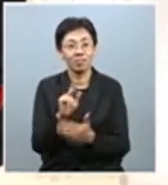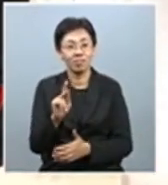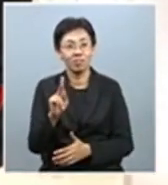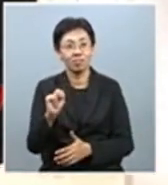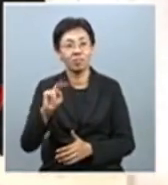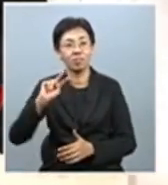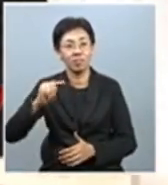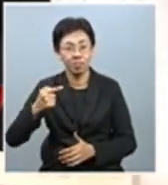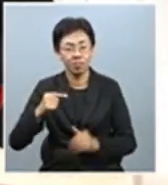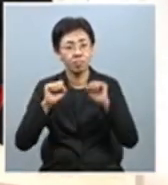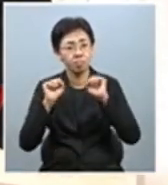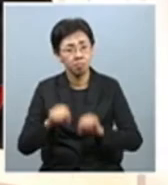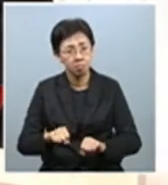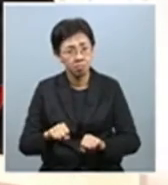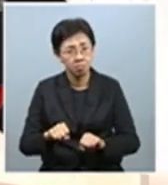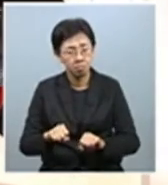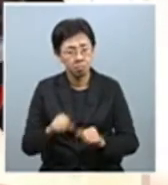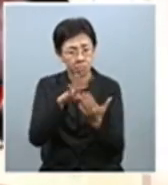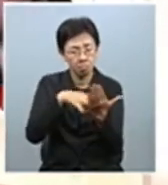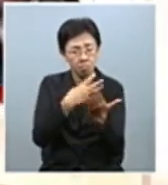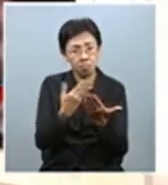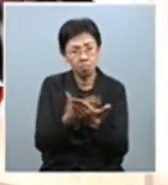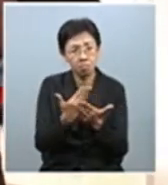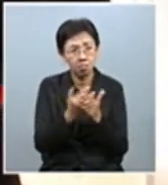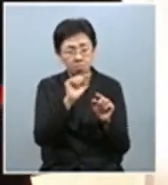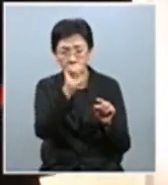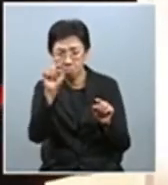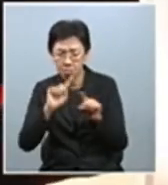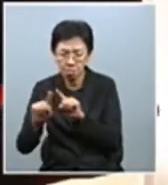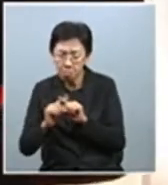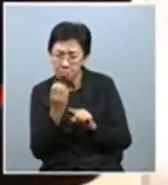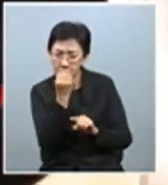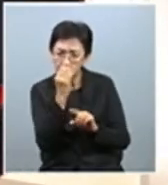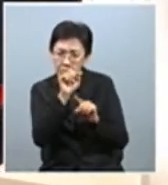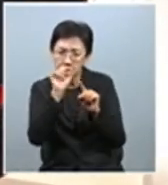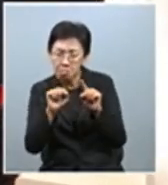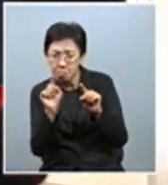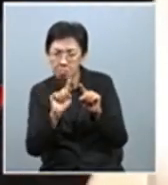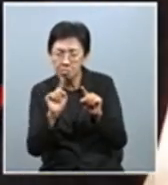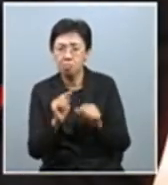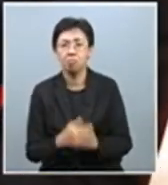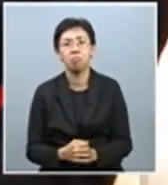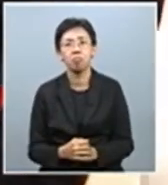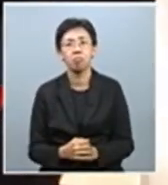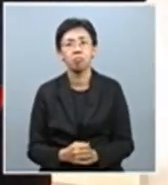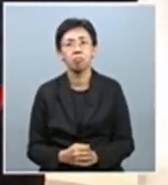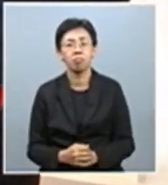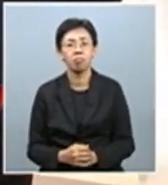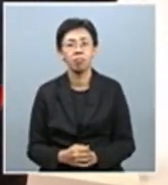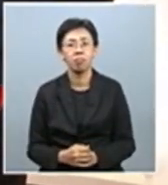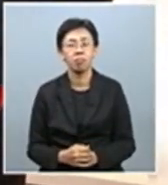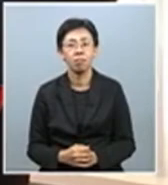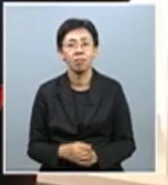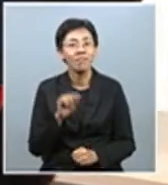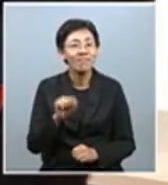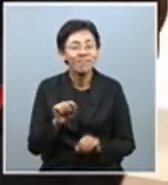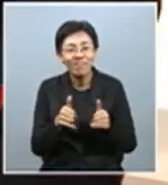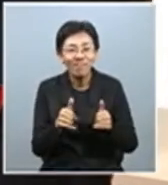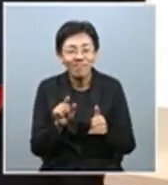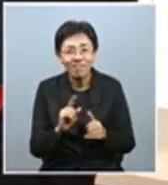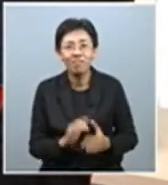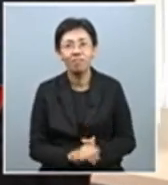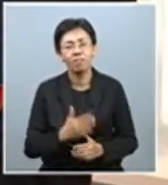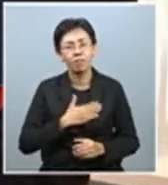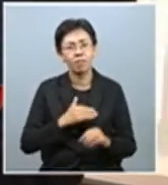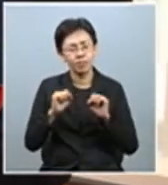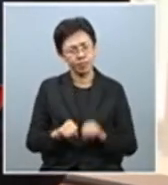ตัดสินใจเรื่องนโยบายการเงินโดยเฉพาะอัตราดอกเบี้ยยังไงบ้างนะครับซึ่งในเกมครับจะมีสถานการณ์ให้เรานะครับแล้วให้เราตัดสินใจ